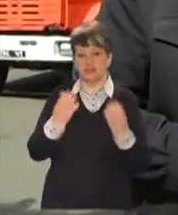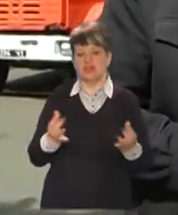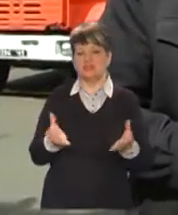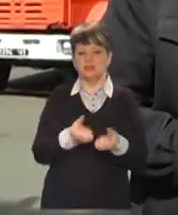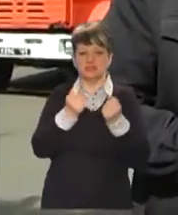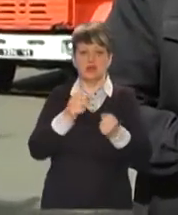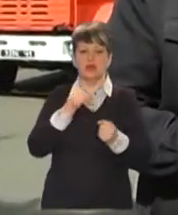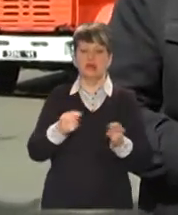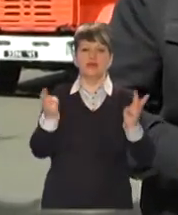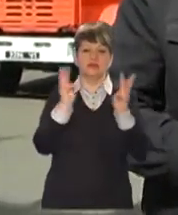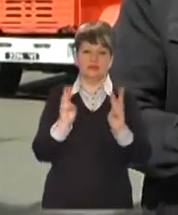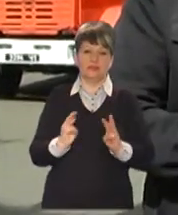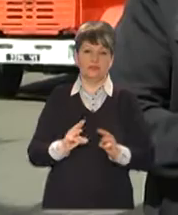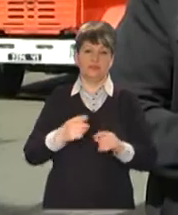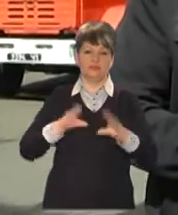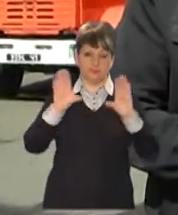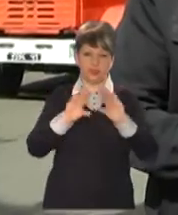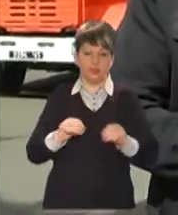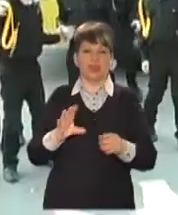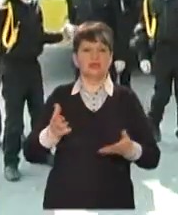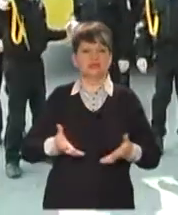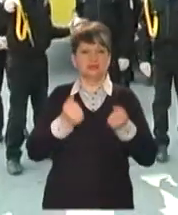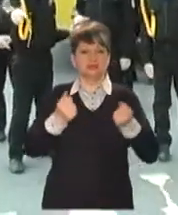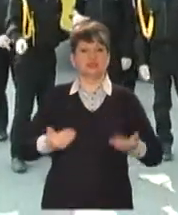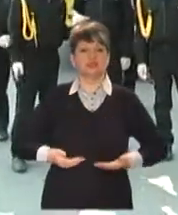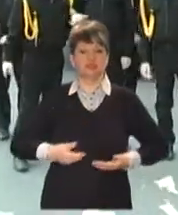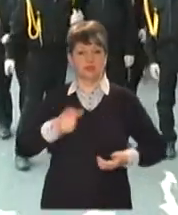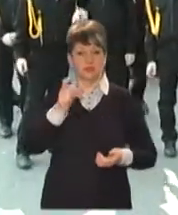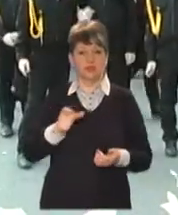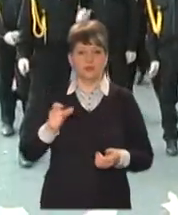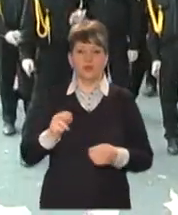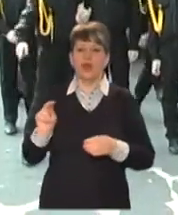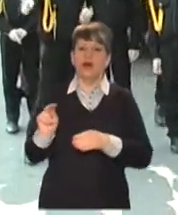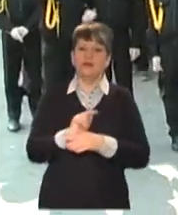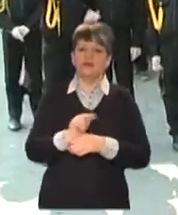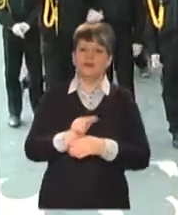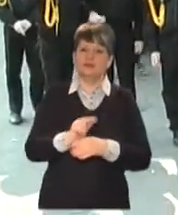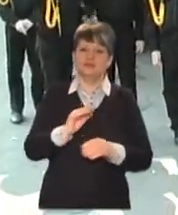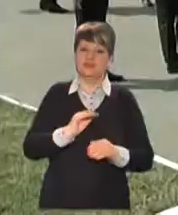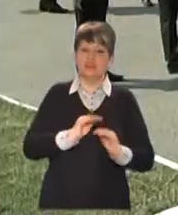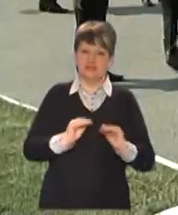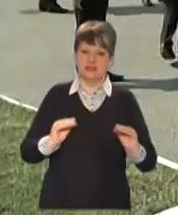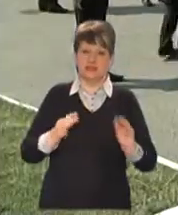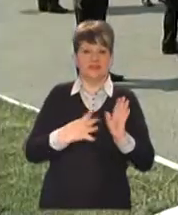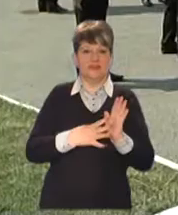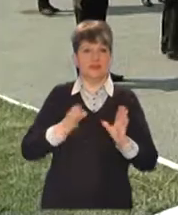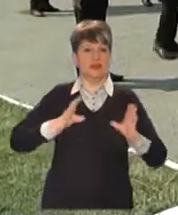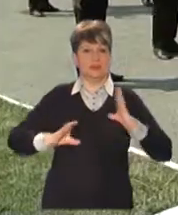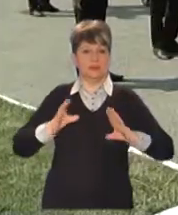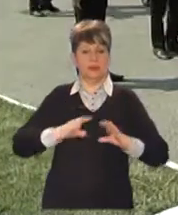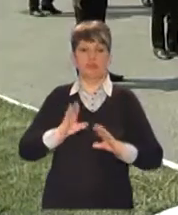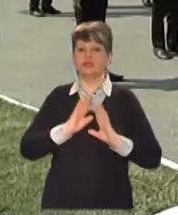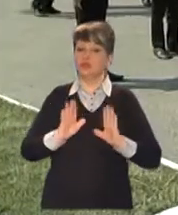дня рятують і гасять пожежі, рятують життя людей. Вихованці 9-ї гімназії не лише першими проїхали вулицями міста